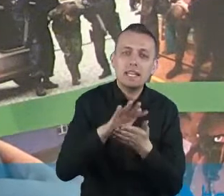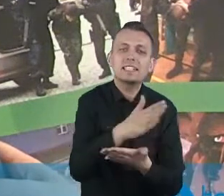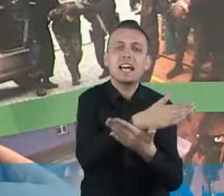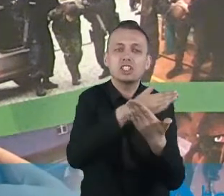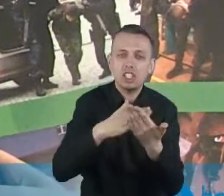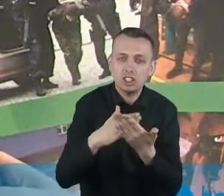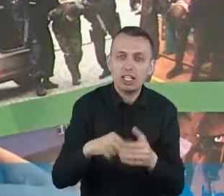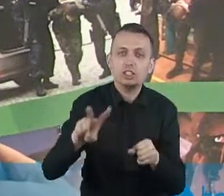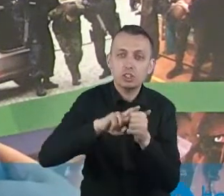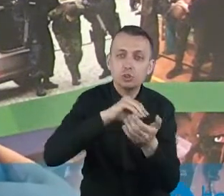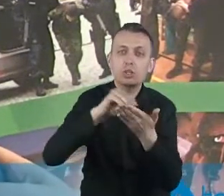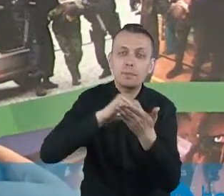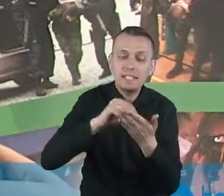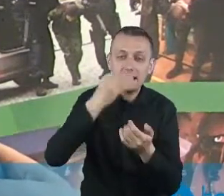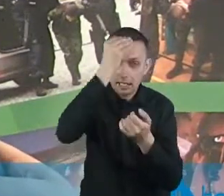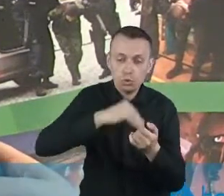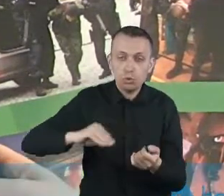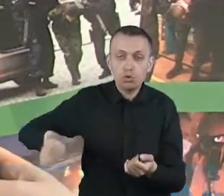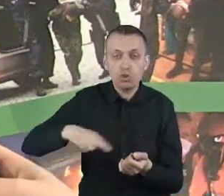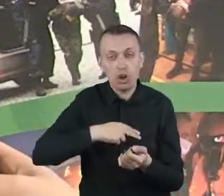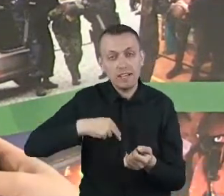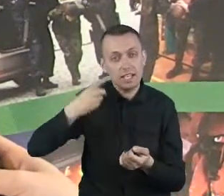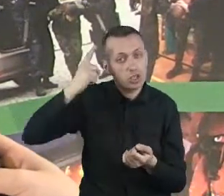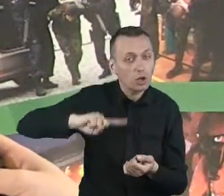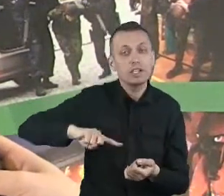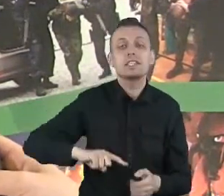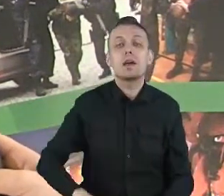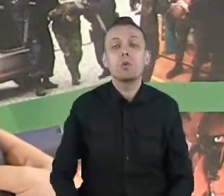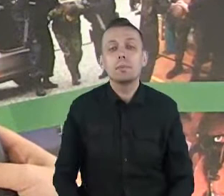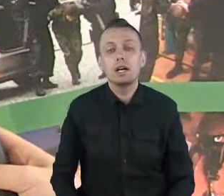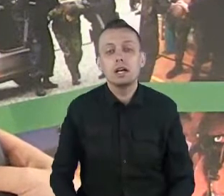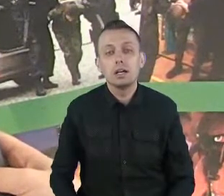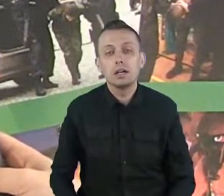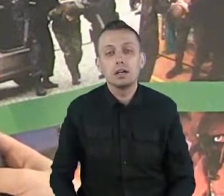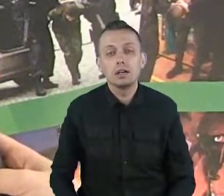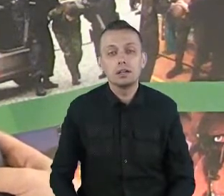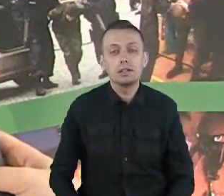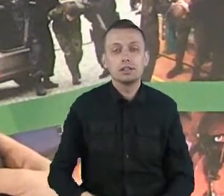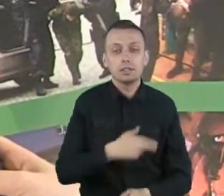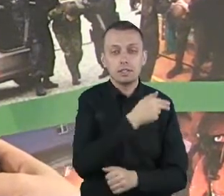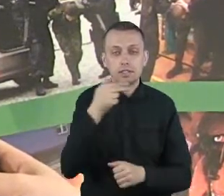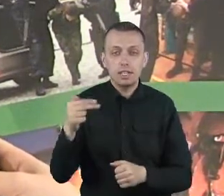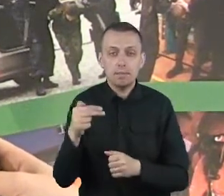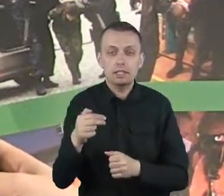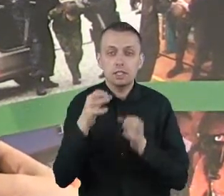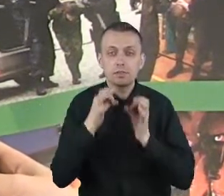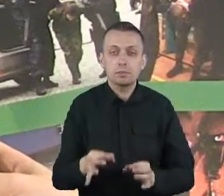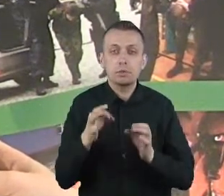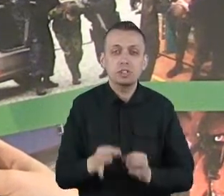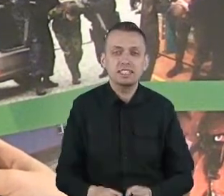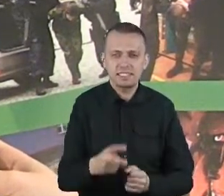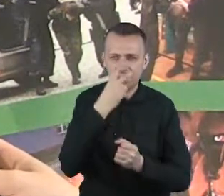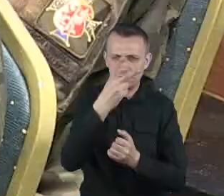Liceum Ogólnokształcącego PUL Liceum Mundurowego Kutnowskiego na temat właśnie współczesnego postrzegania